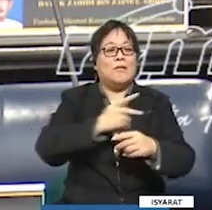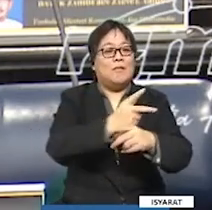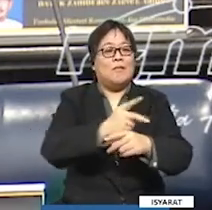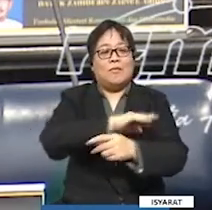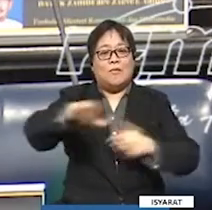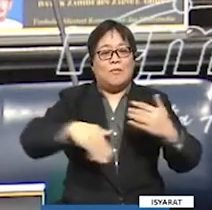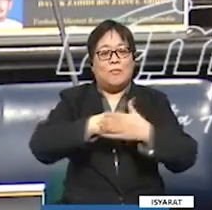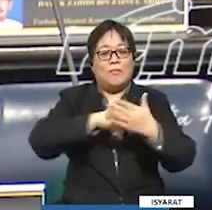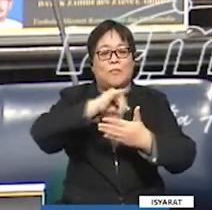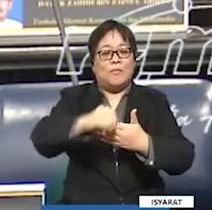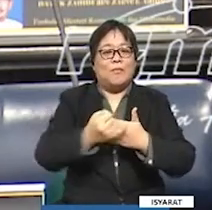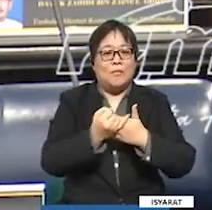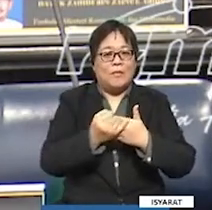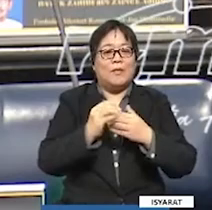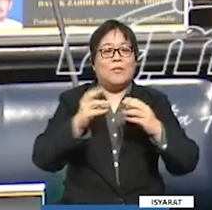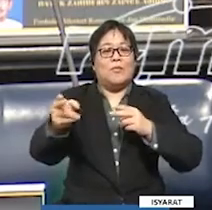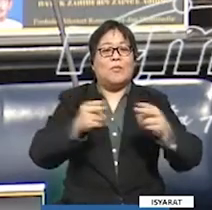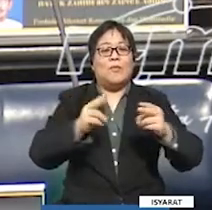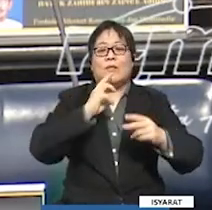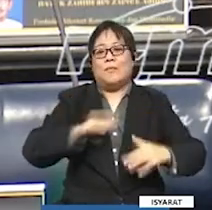semua projek dan program mitigasi banjir.